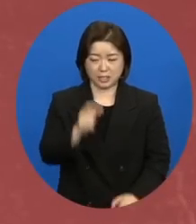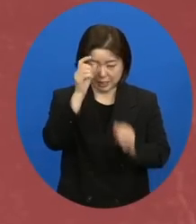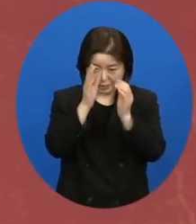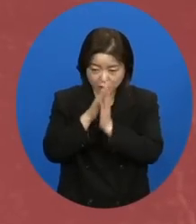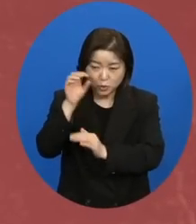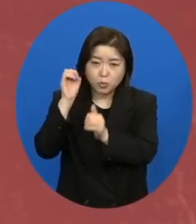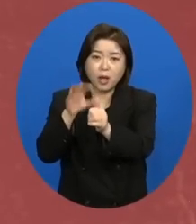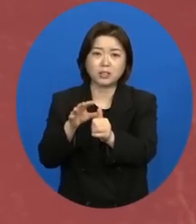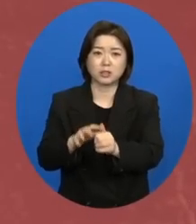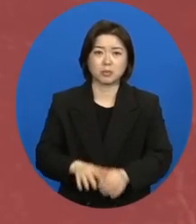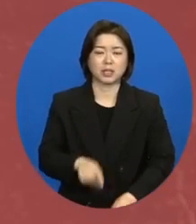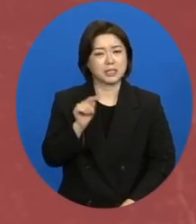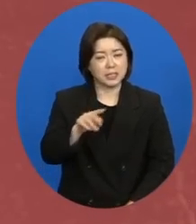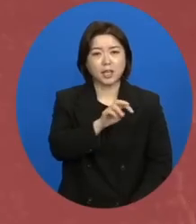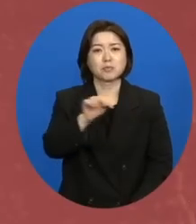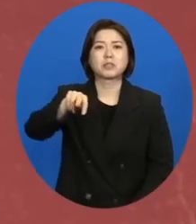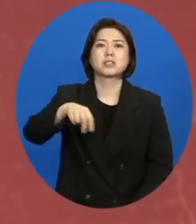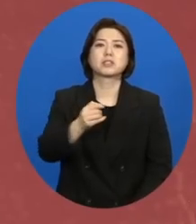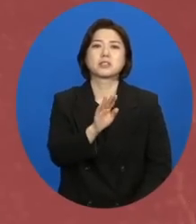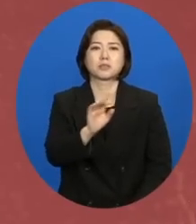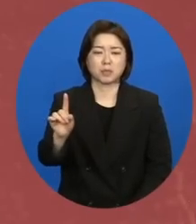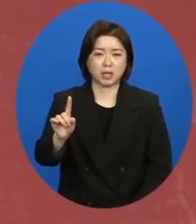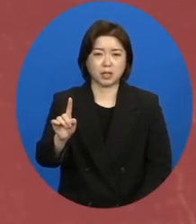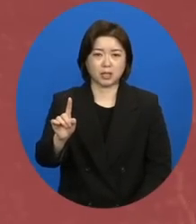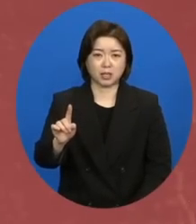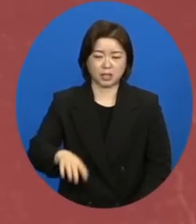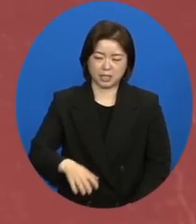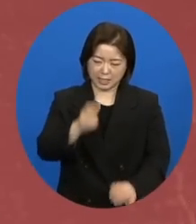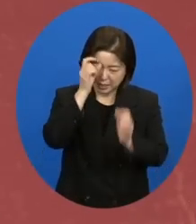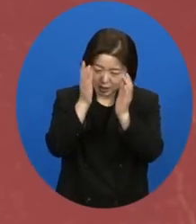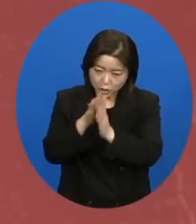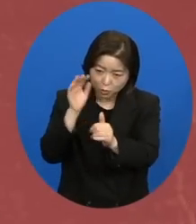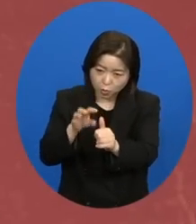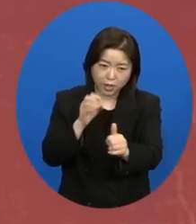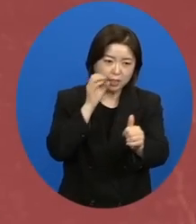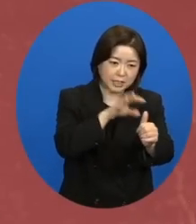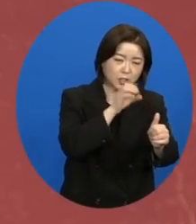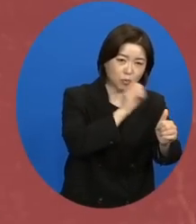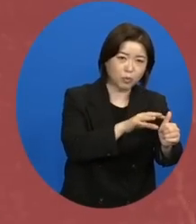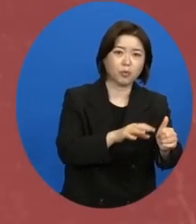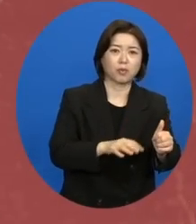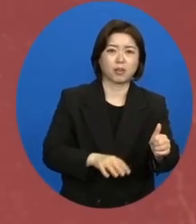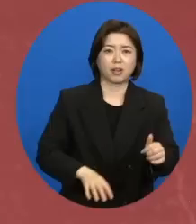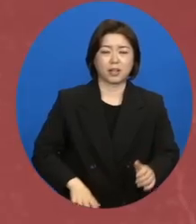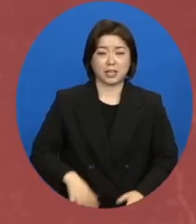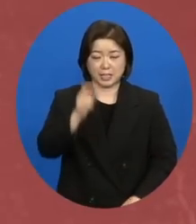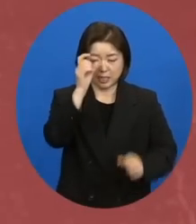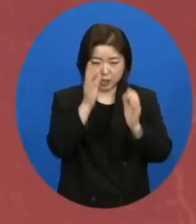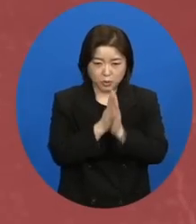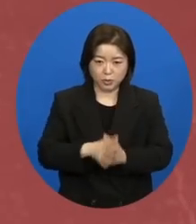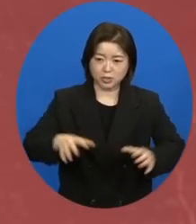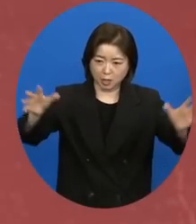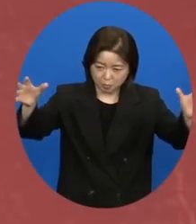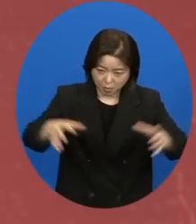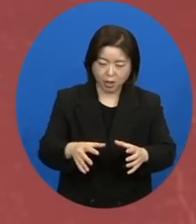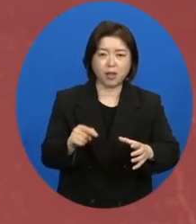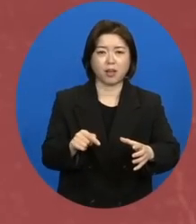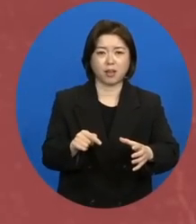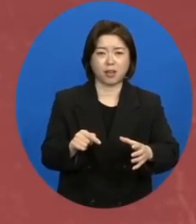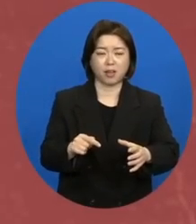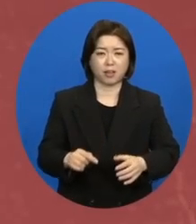기도하자고 그게 미스바예요. 기도하자고 기도하자고 기도하자고 그래서 기도한 사람이 모였다는 거예요.